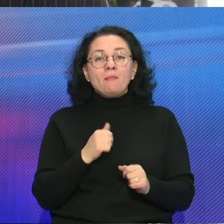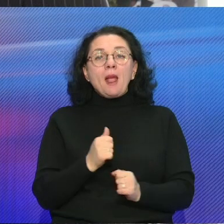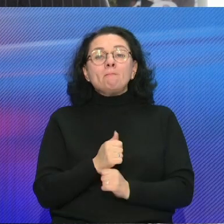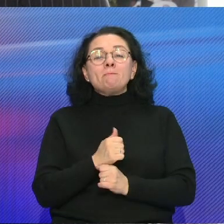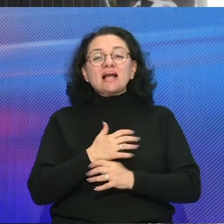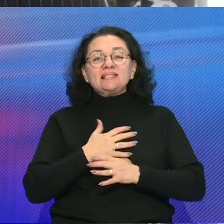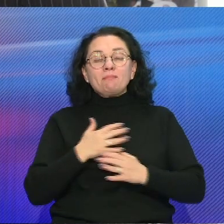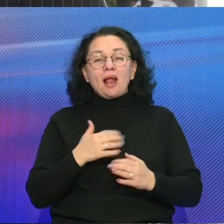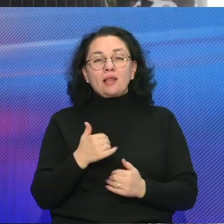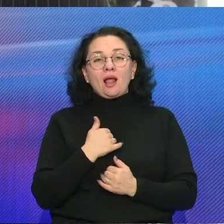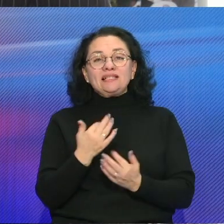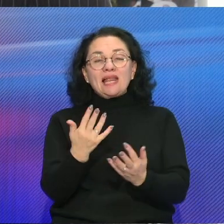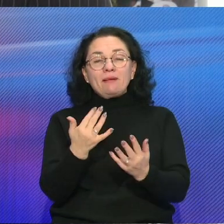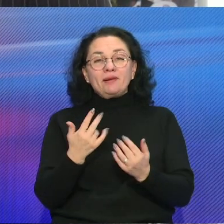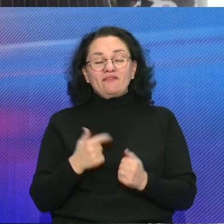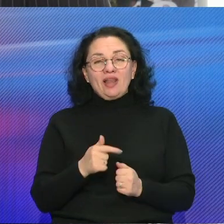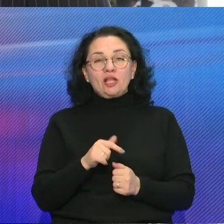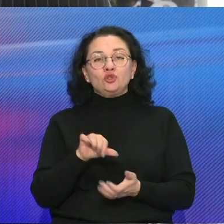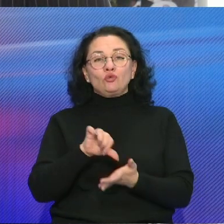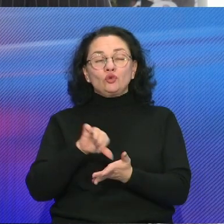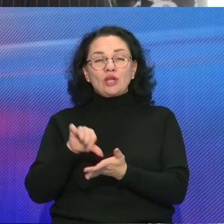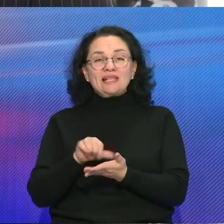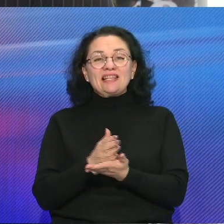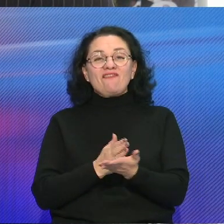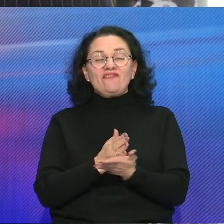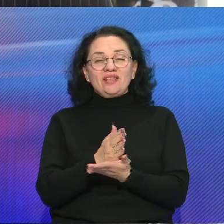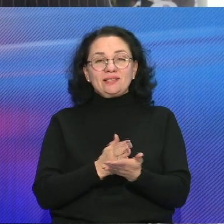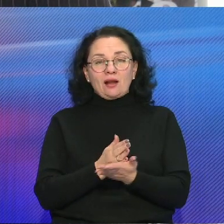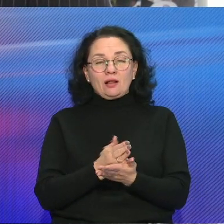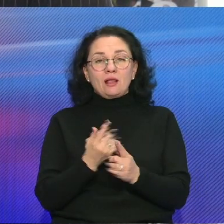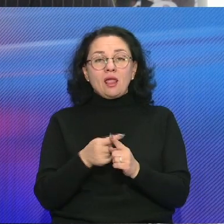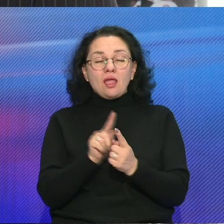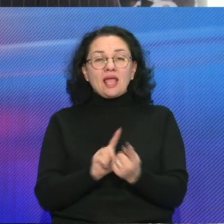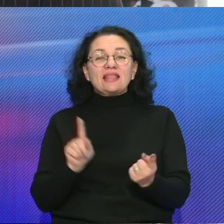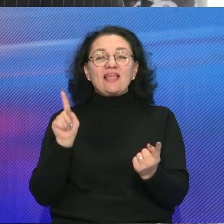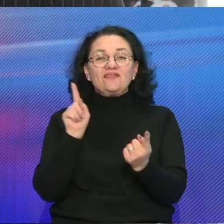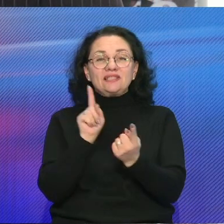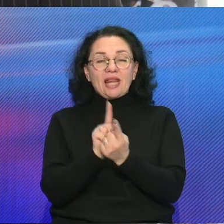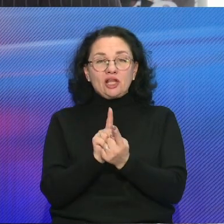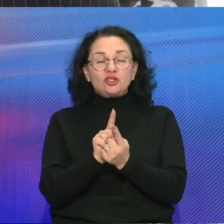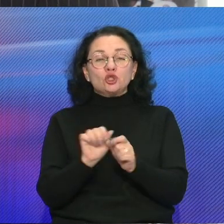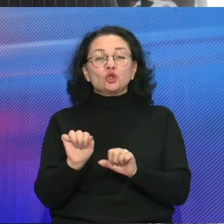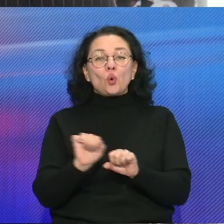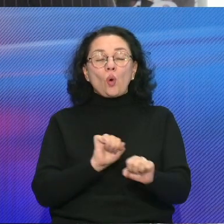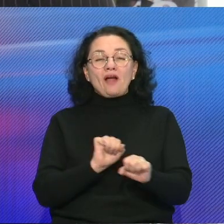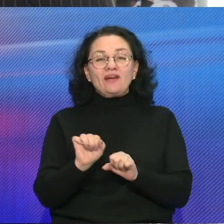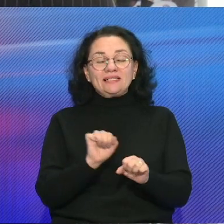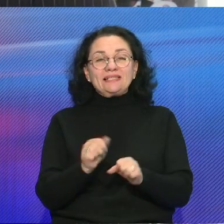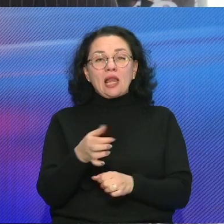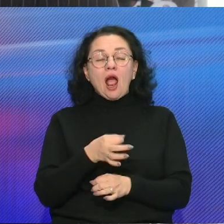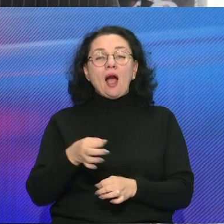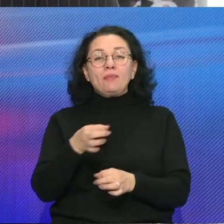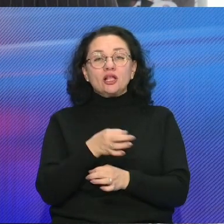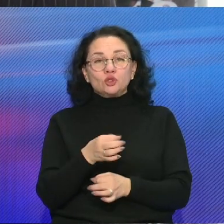ветеранов к участию в различного рода мероприятий. Это встреча с руководителями органами как областного уровня,